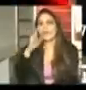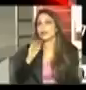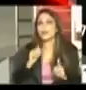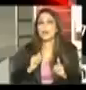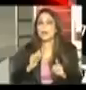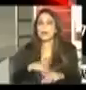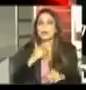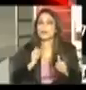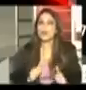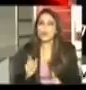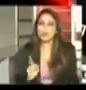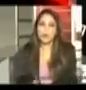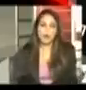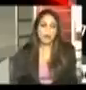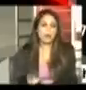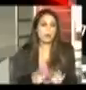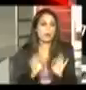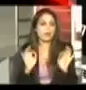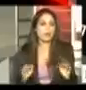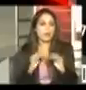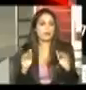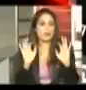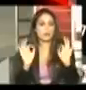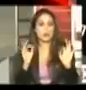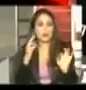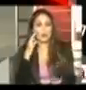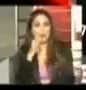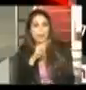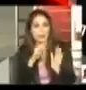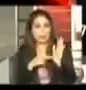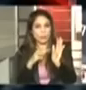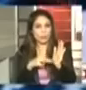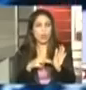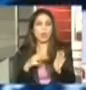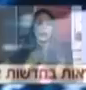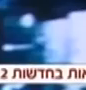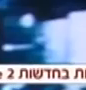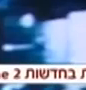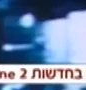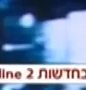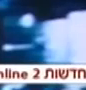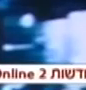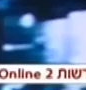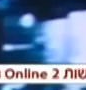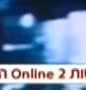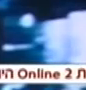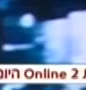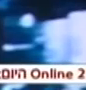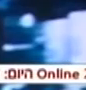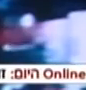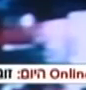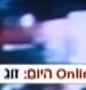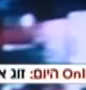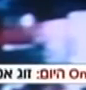יש בהתחלה, באיזשהו שלב שראיתי את התמונה, יש לי מדור בעיתון, ואני חייב להביא כל שבוע תמונה מעניינת,